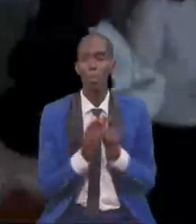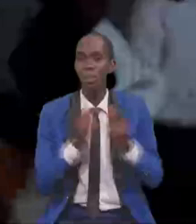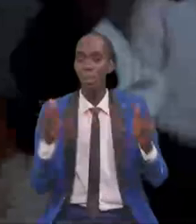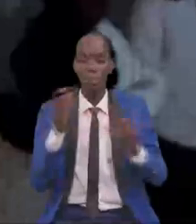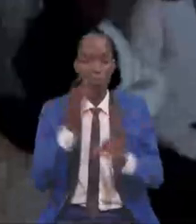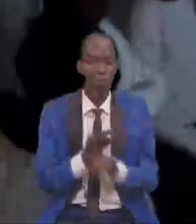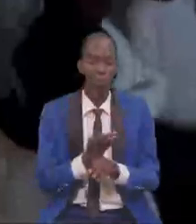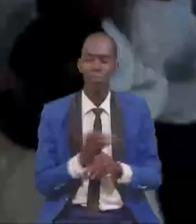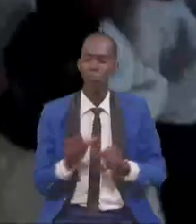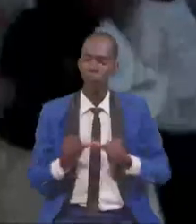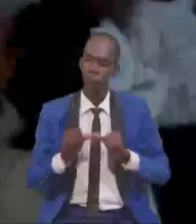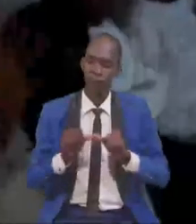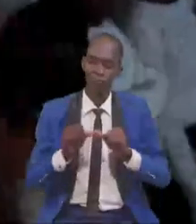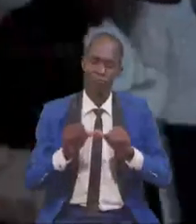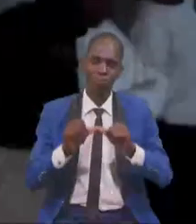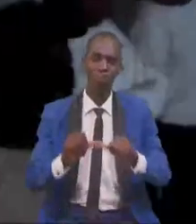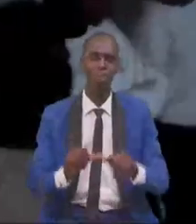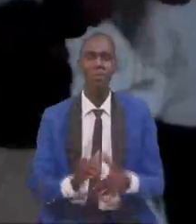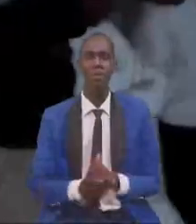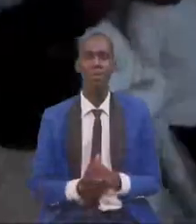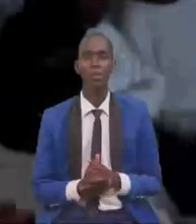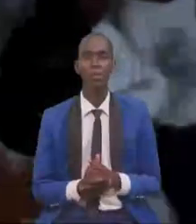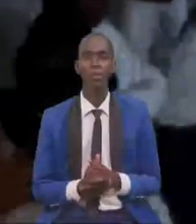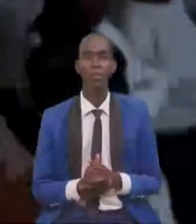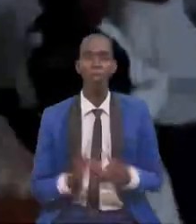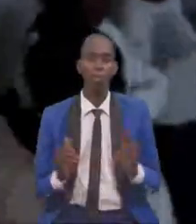Avec une grande foi, persévérer.